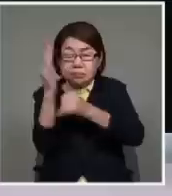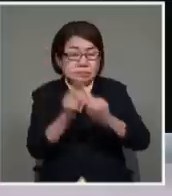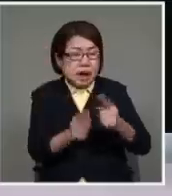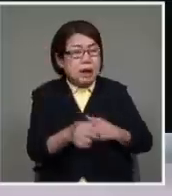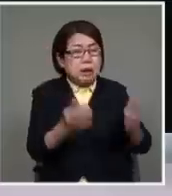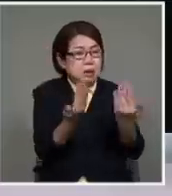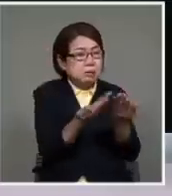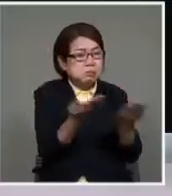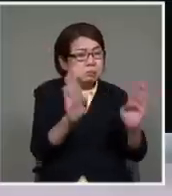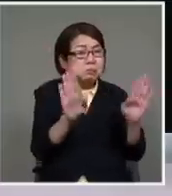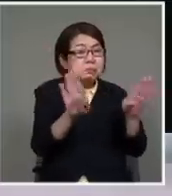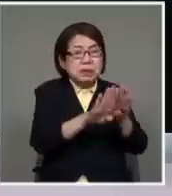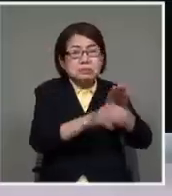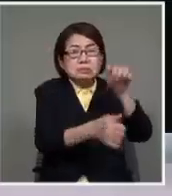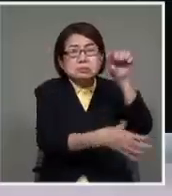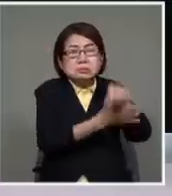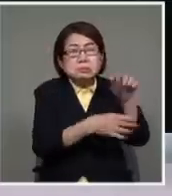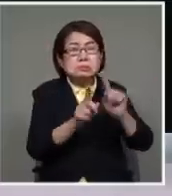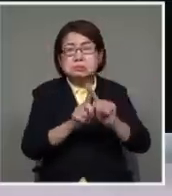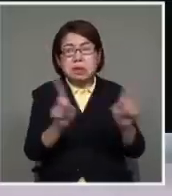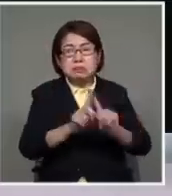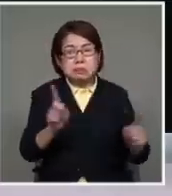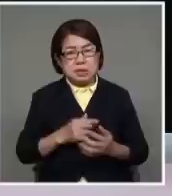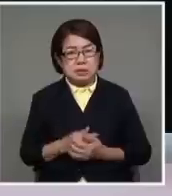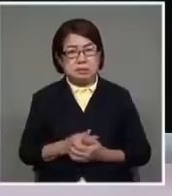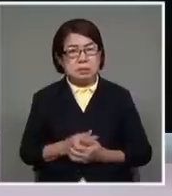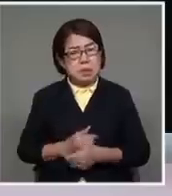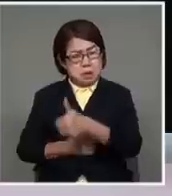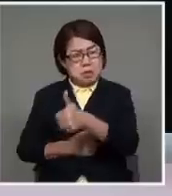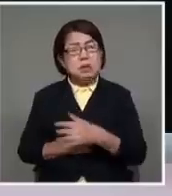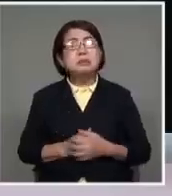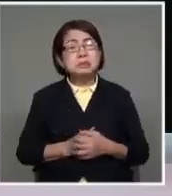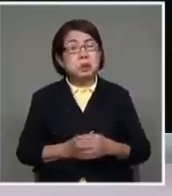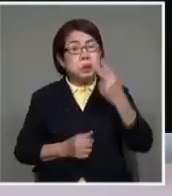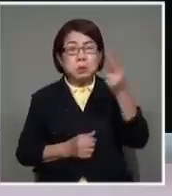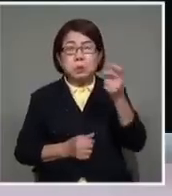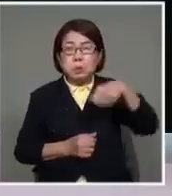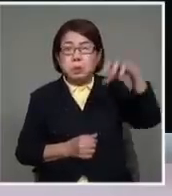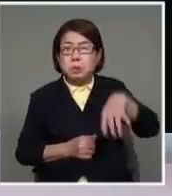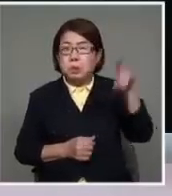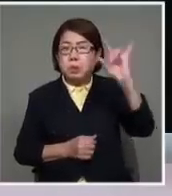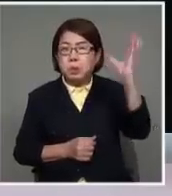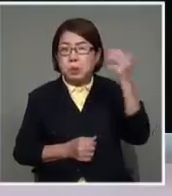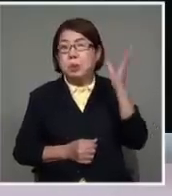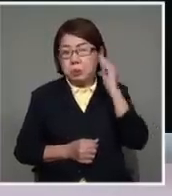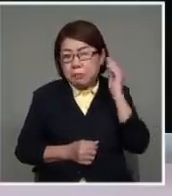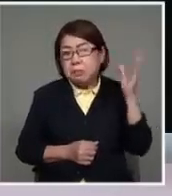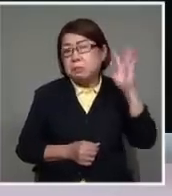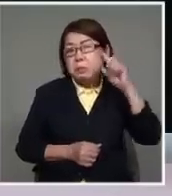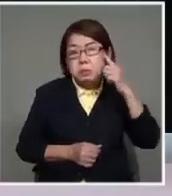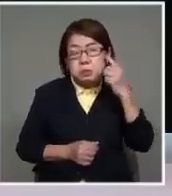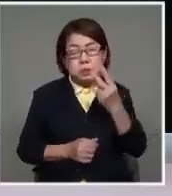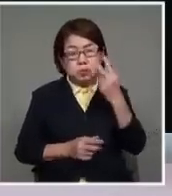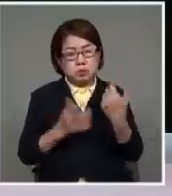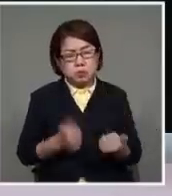งๆแล้วเนี่ยทำให้สัตว์ได้มีคุณค่ามากขึ้นกว่าที่เขาเป็นอยู่ด้วย แบบนี้พีต้าจะฟังไหมล่ะนะครับเพราะว่าก็ต้องมามองดูด้วยนะว่าพีต้าในการออกม